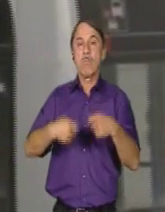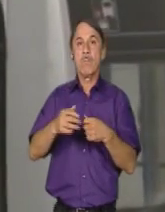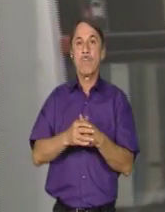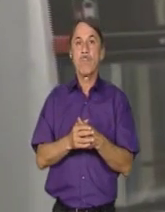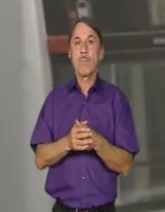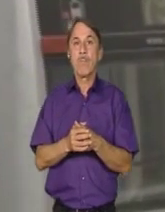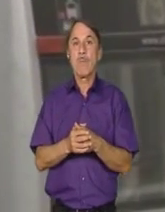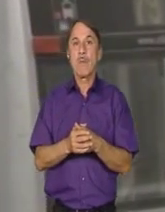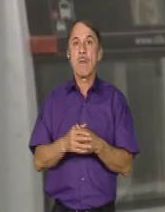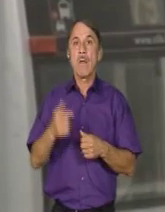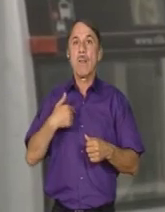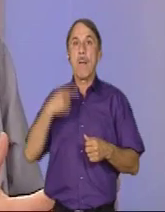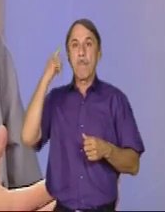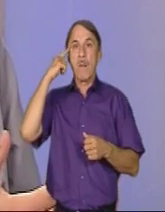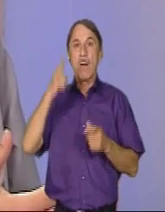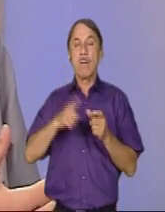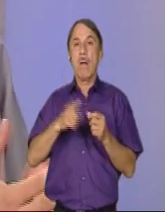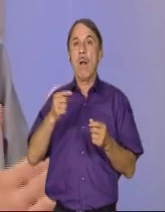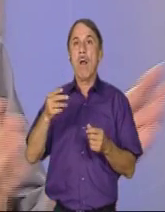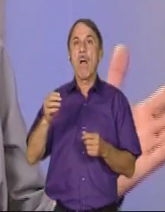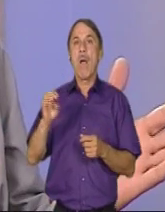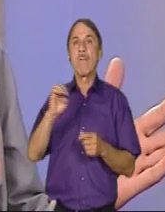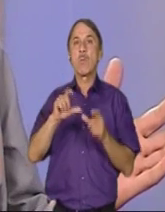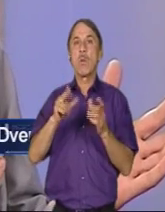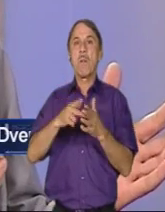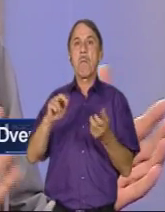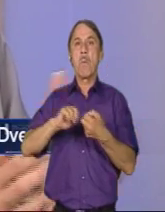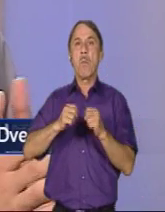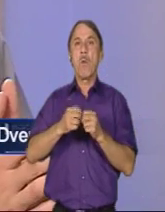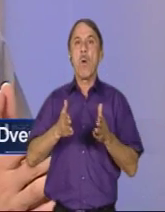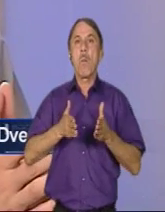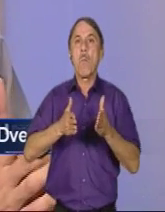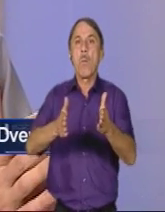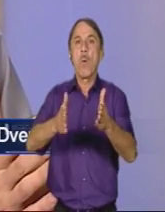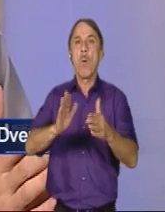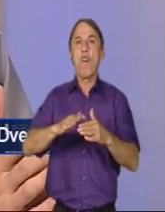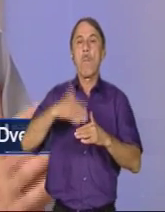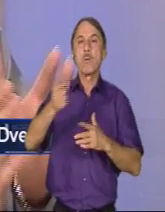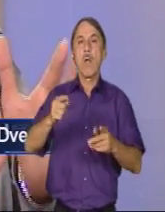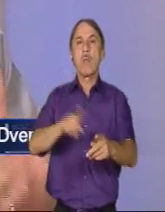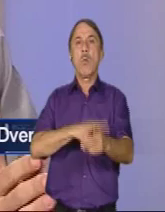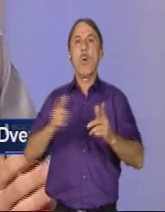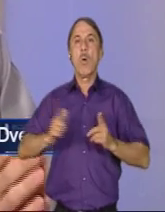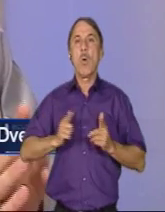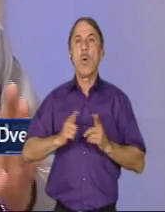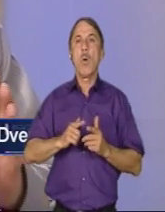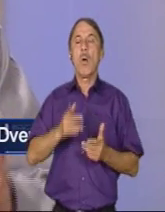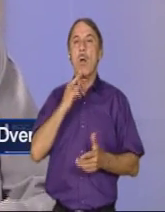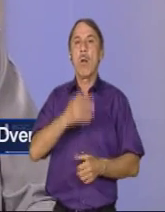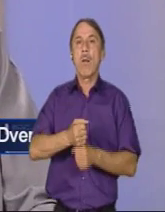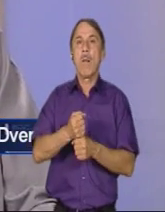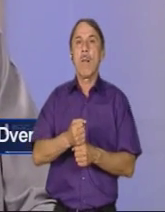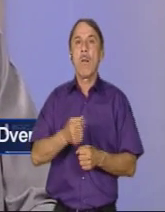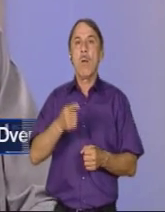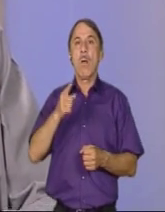nekakav izolacionizam. Mi jednostavno mislimo da je Evropska unija problem. Da je put u Evropsku uniju postao za nas štetan, pa rekao bi